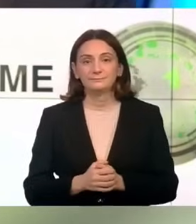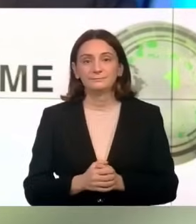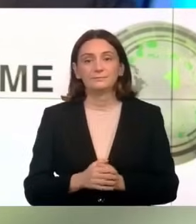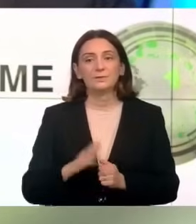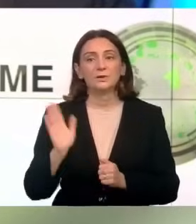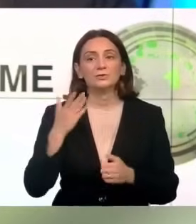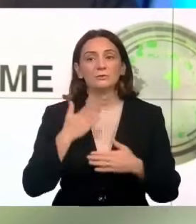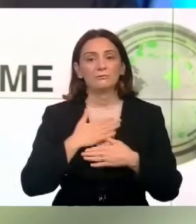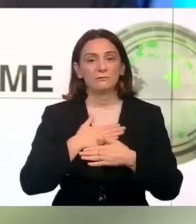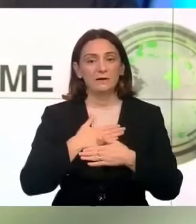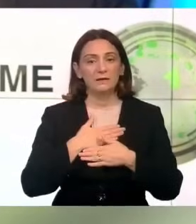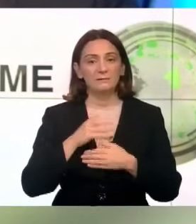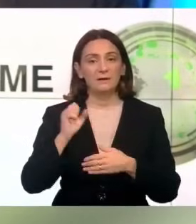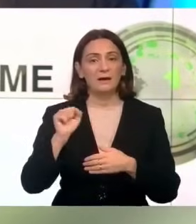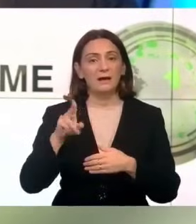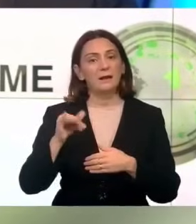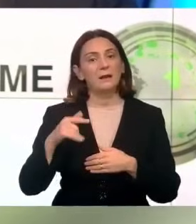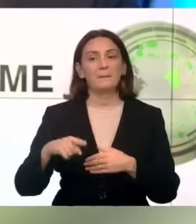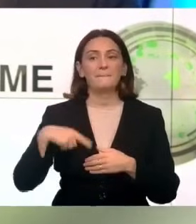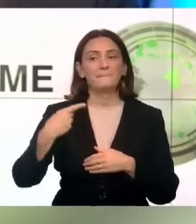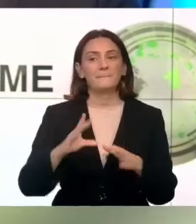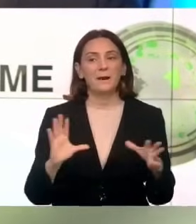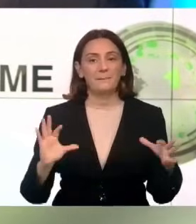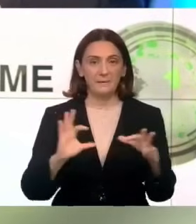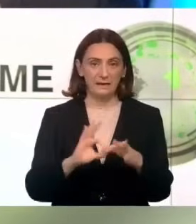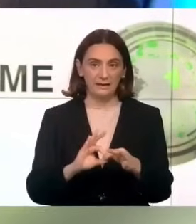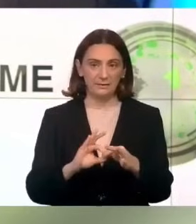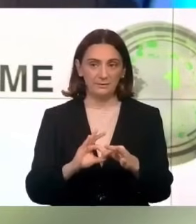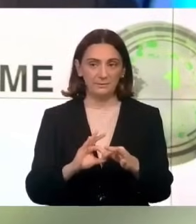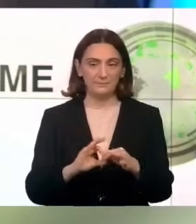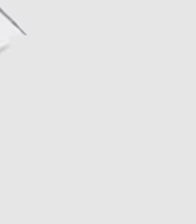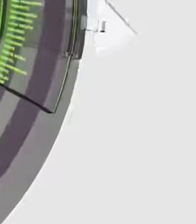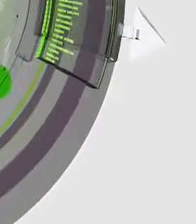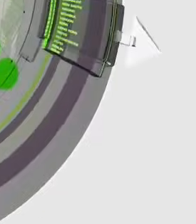nga Anila Hoxha do të marrim më shumë informacione në vijimsi.